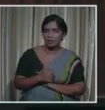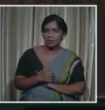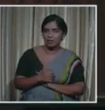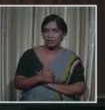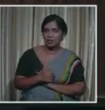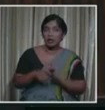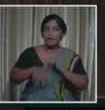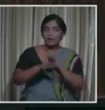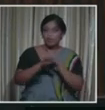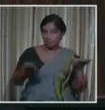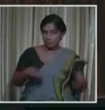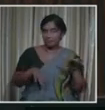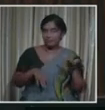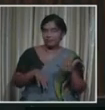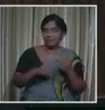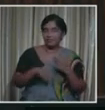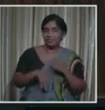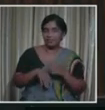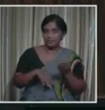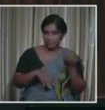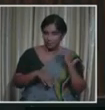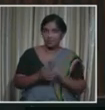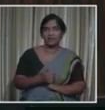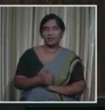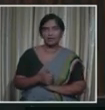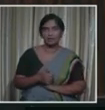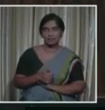obathumage kale awasan wela thiyena wedipurath podi welawak dunna badha karapu